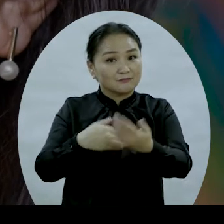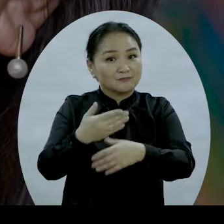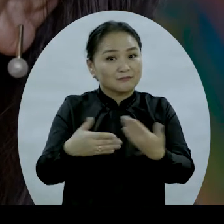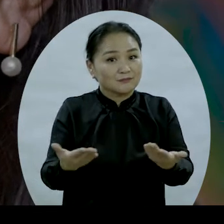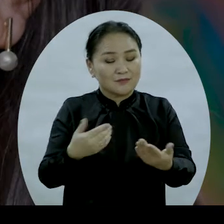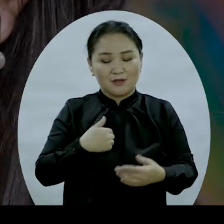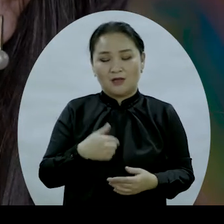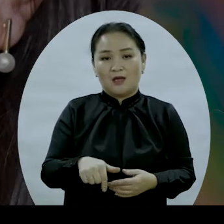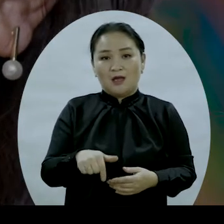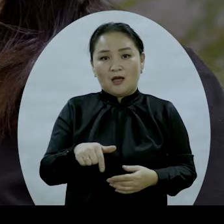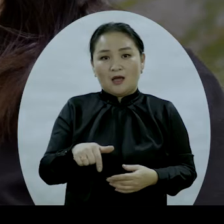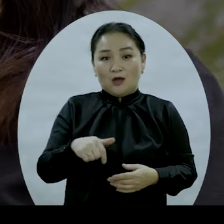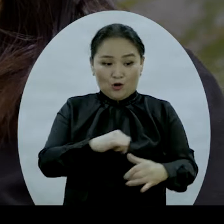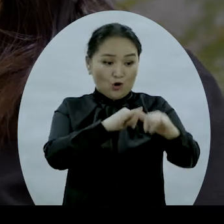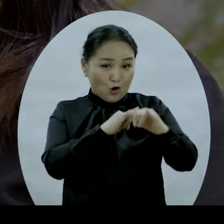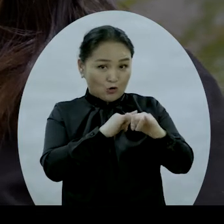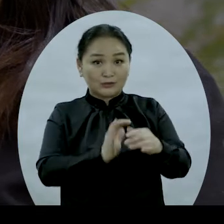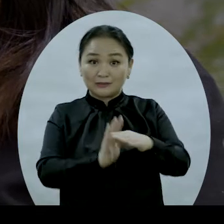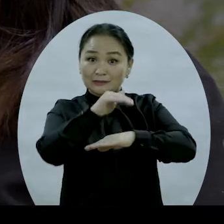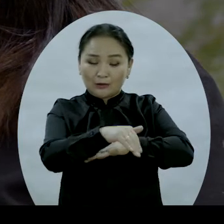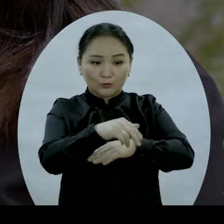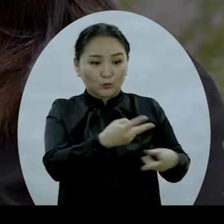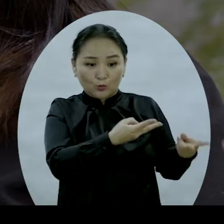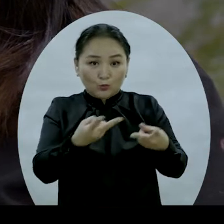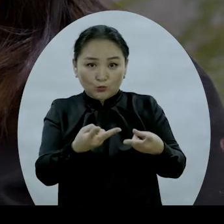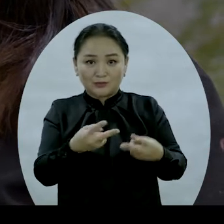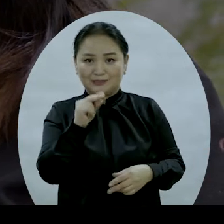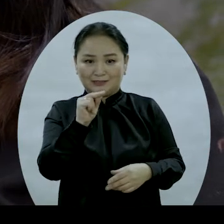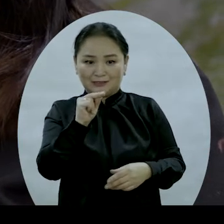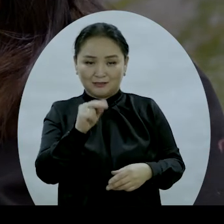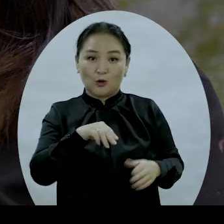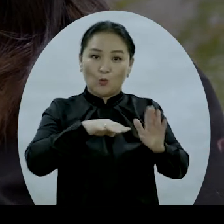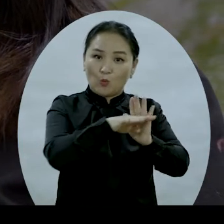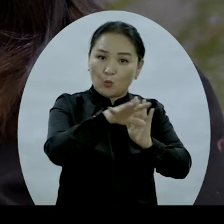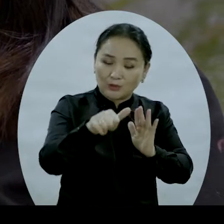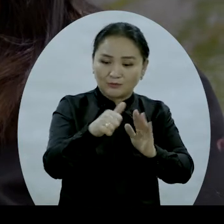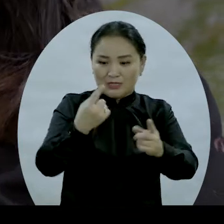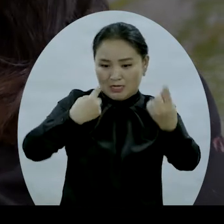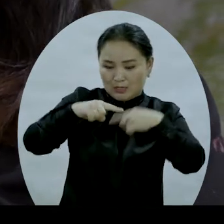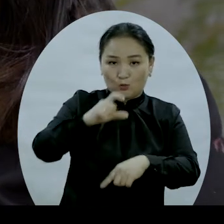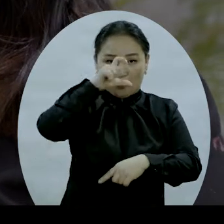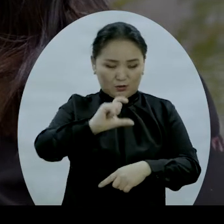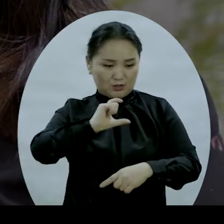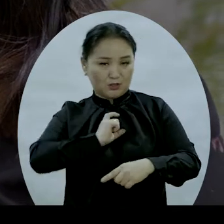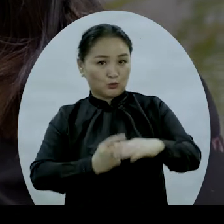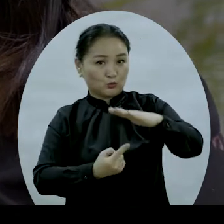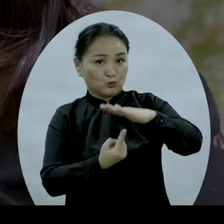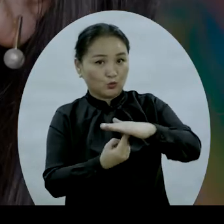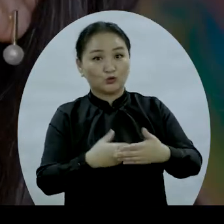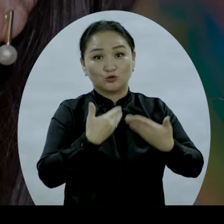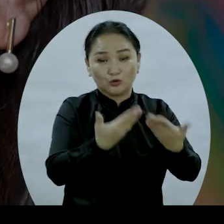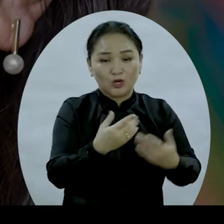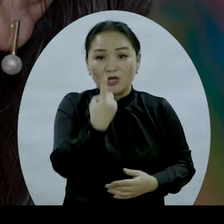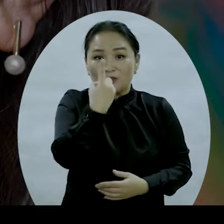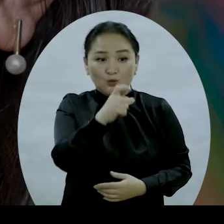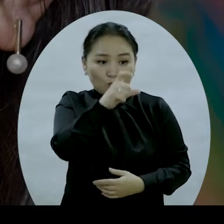мэдээж тухайн тогш даван туулагчдад үзүүлэх үйлчилгээ чанартай, хүртээмжтэй, илүү хүний эрхэд суурилсан